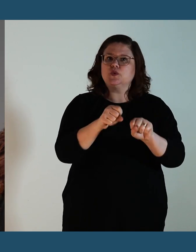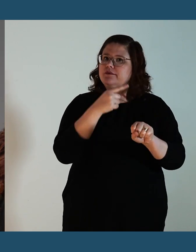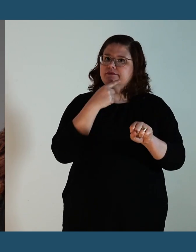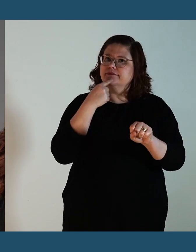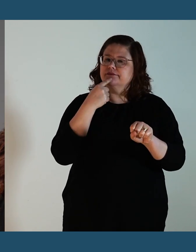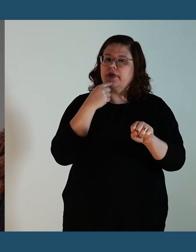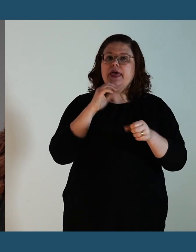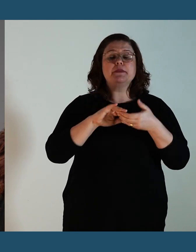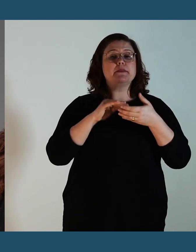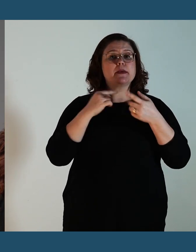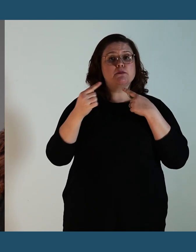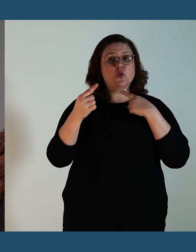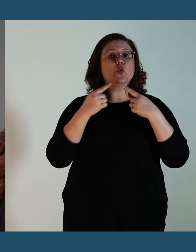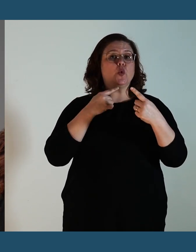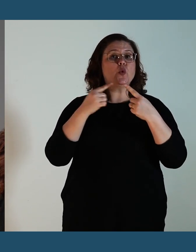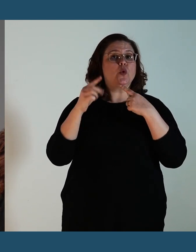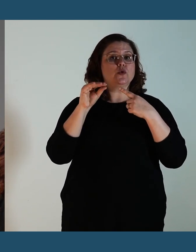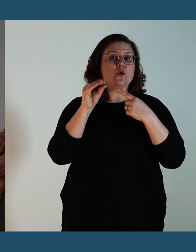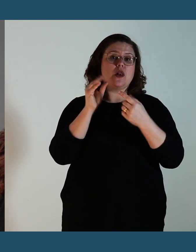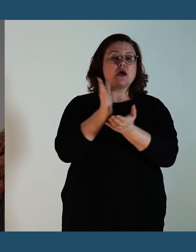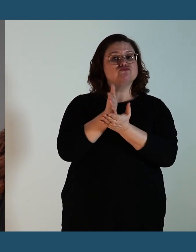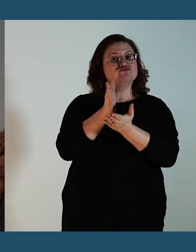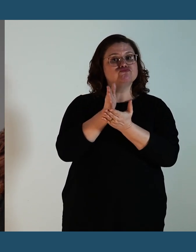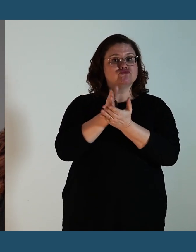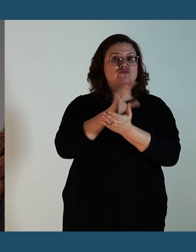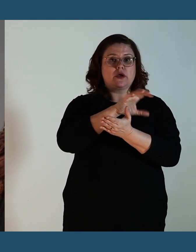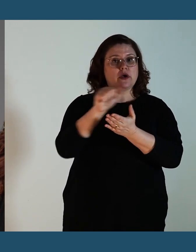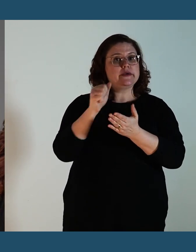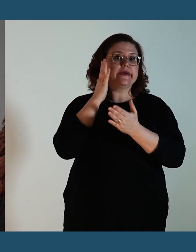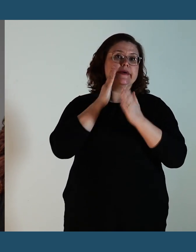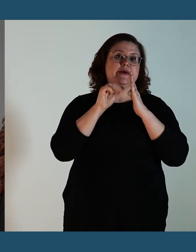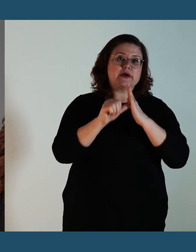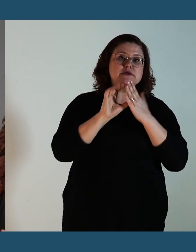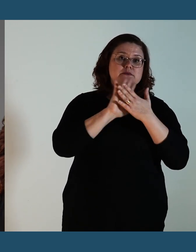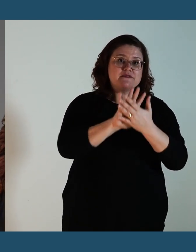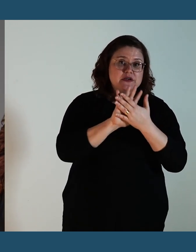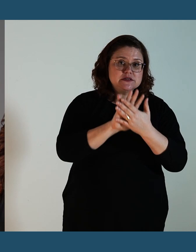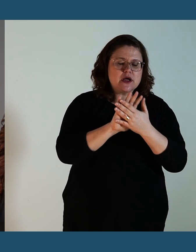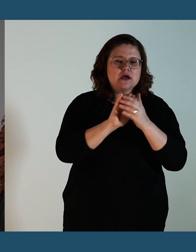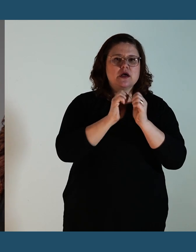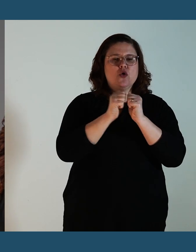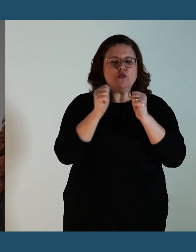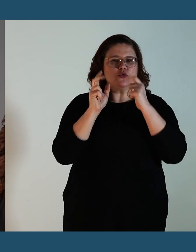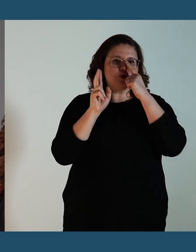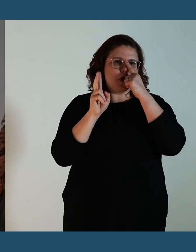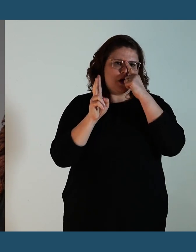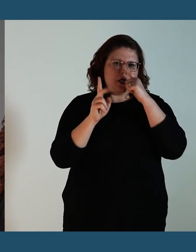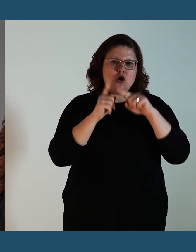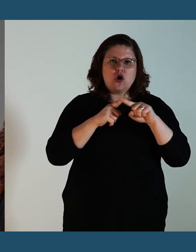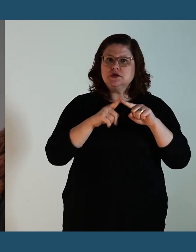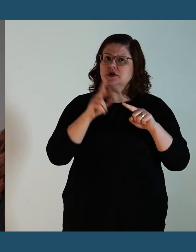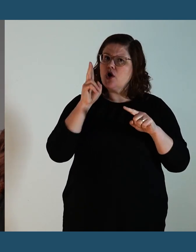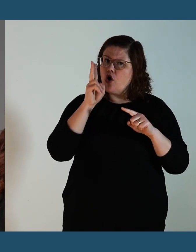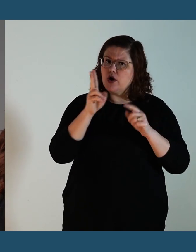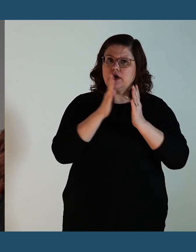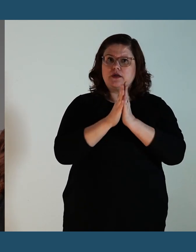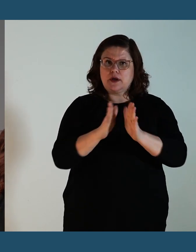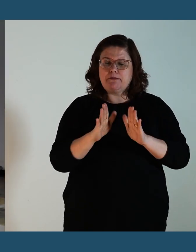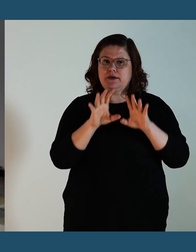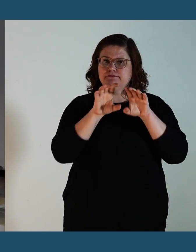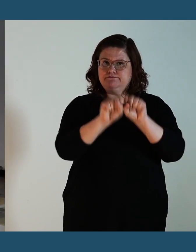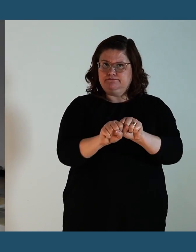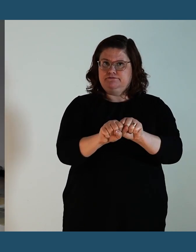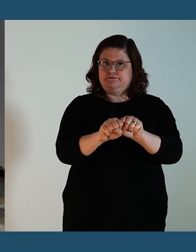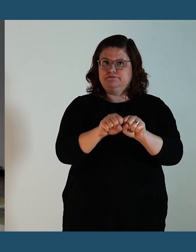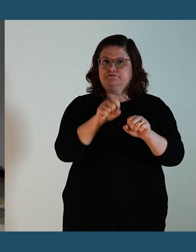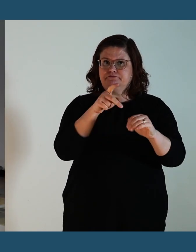kun retorisella tasolla tietenkin kaikki vastustaa rasismia, mutta se, että olisi ne ihan oikeat tavat puuttua. Ja